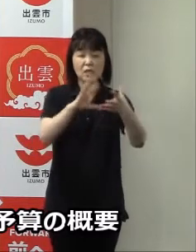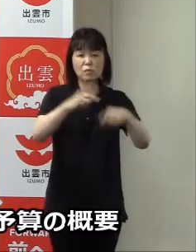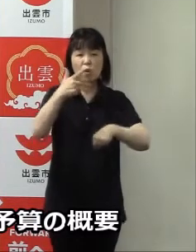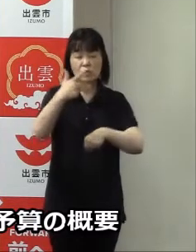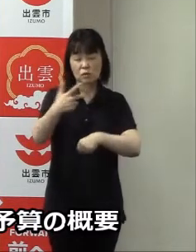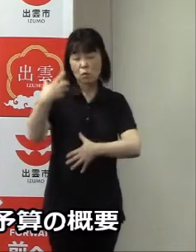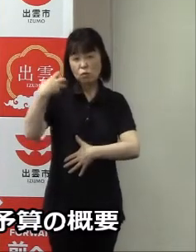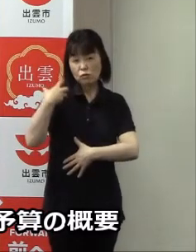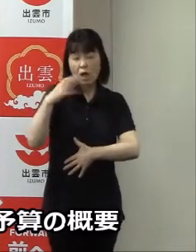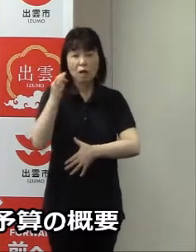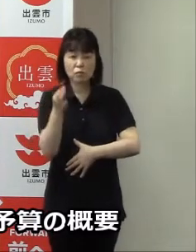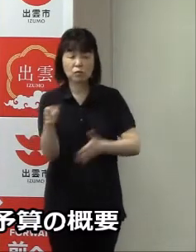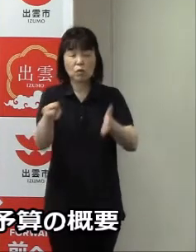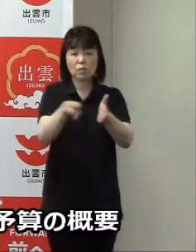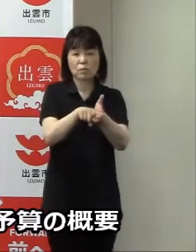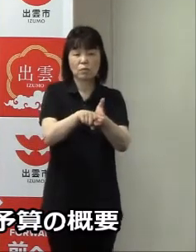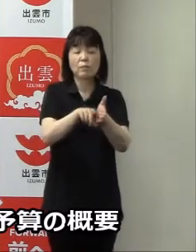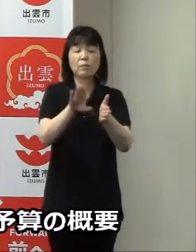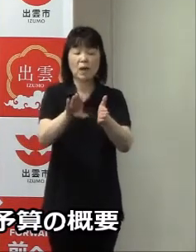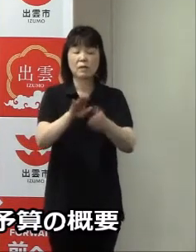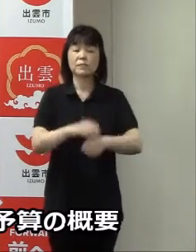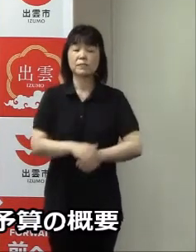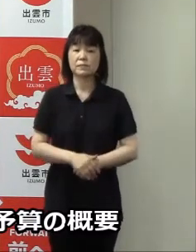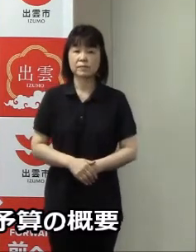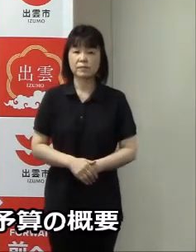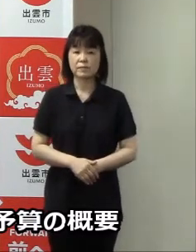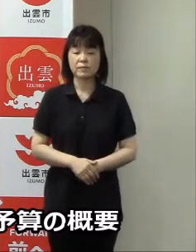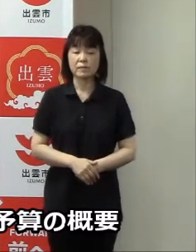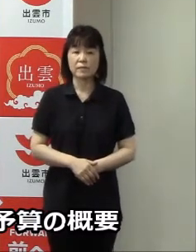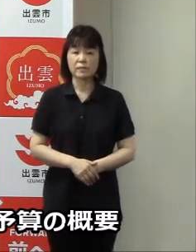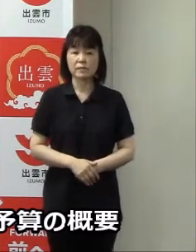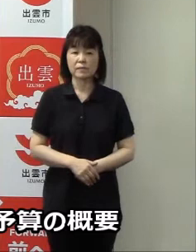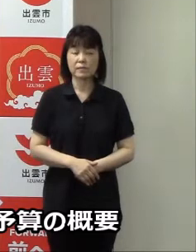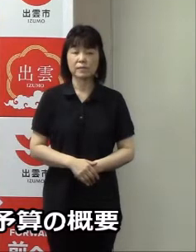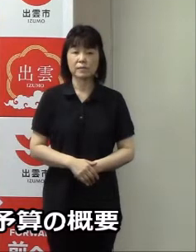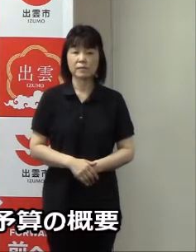計上いたしました。もう一つも